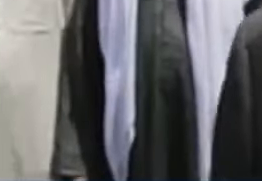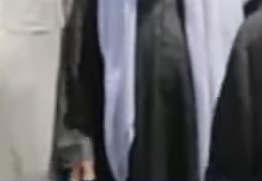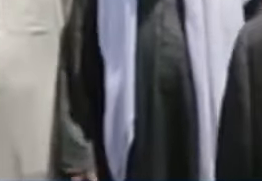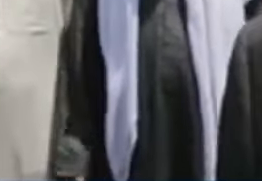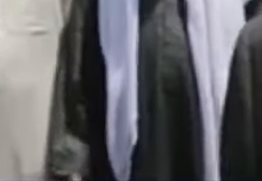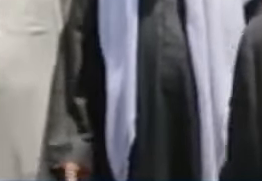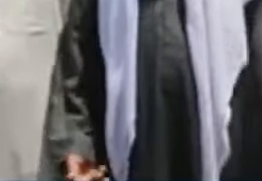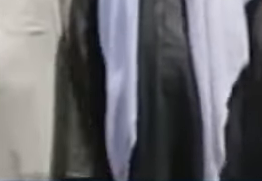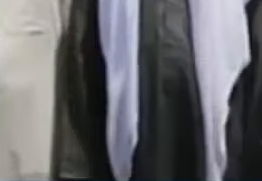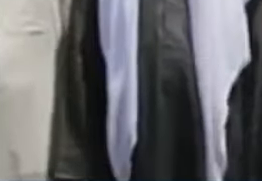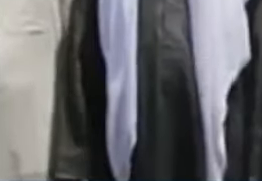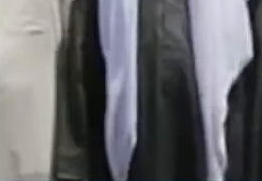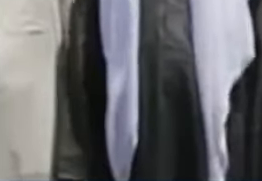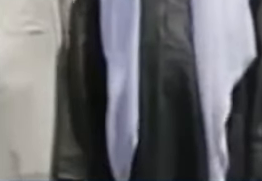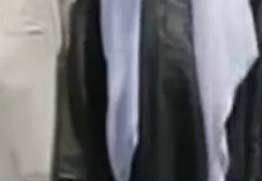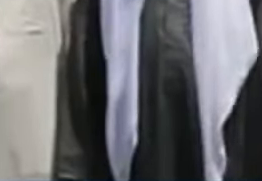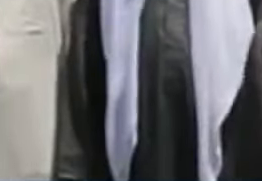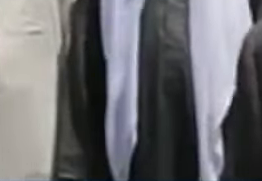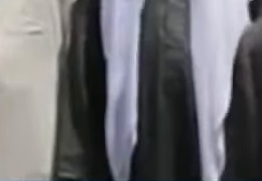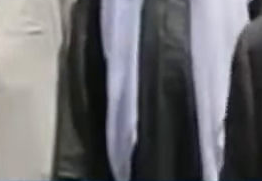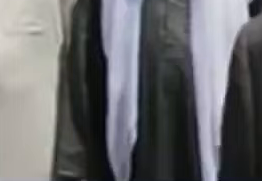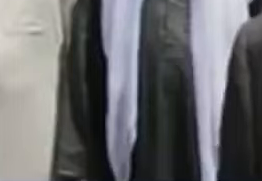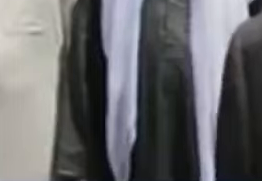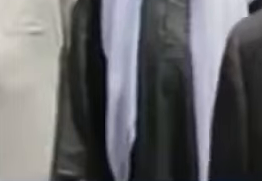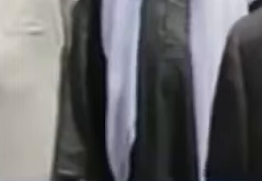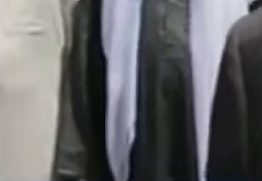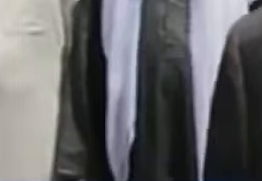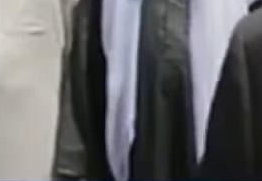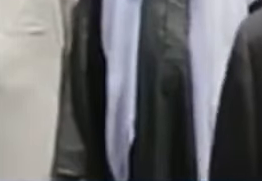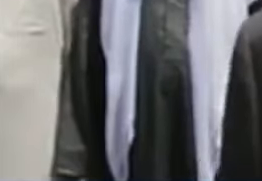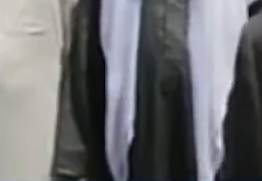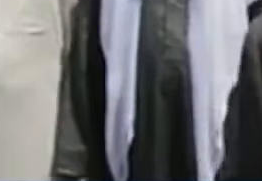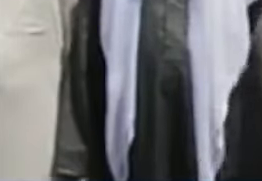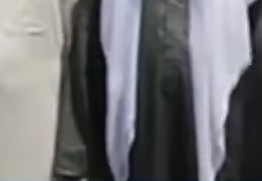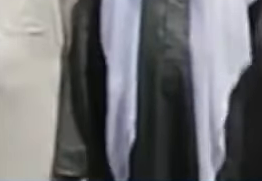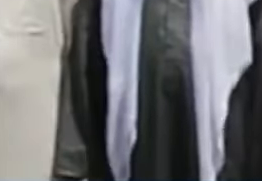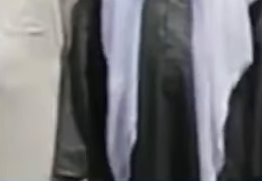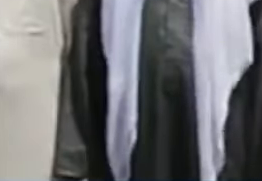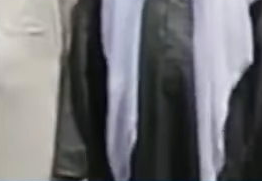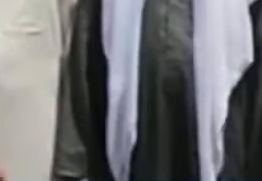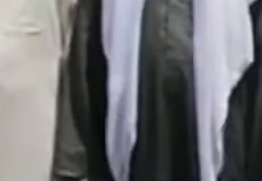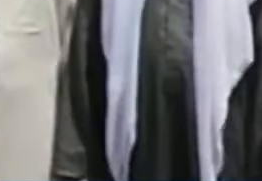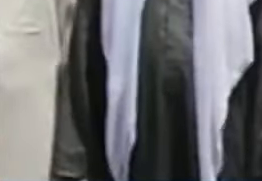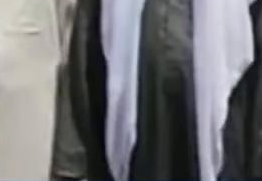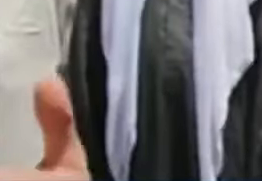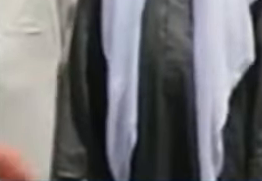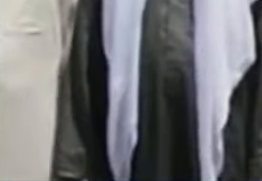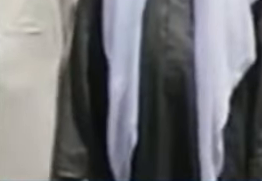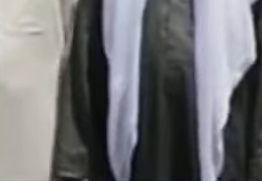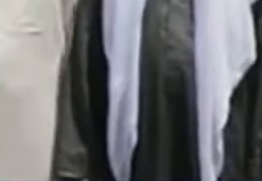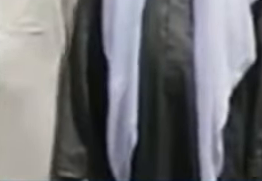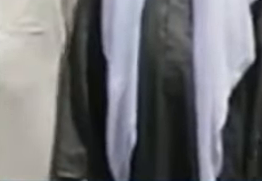في التنمية. احنا بعد ما خدنا أرضنا بننميها، عارفة ان سينا وشرم الشيخ ودهب ونويبع وطابة